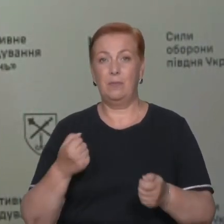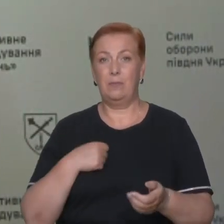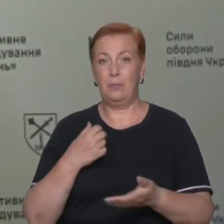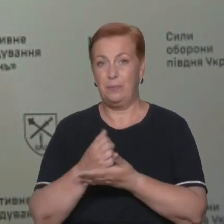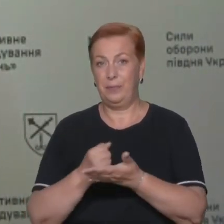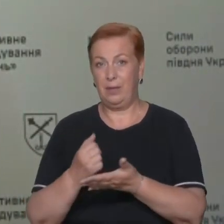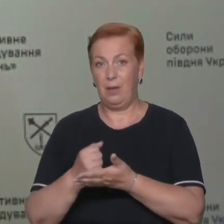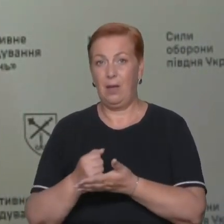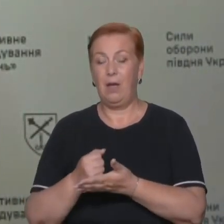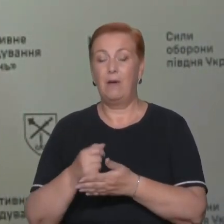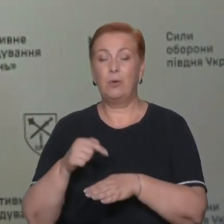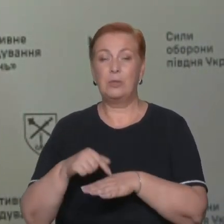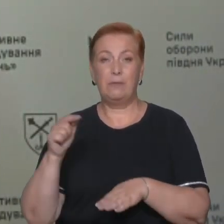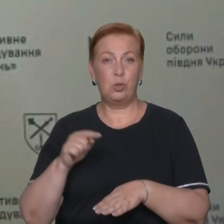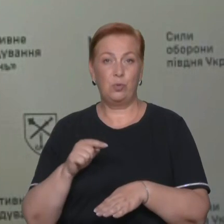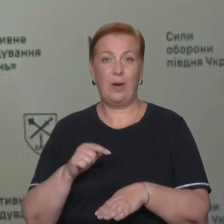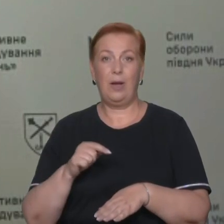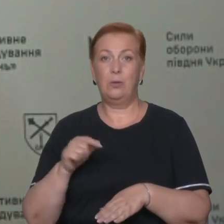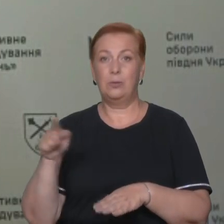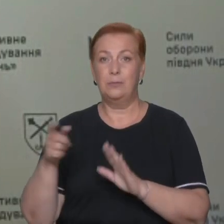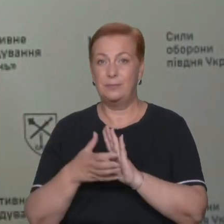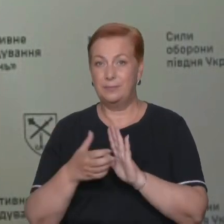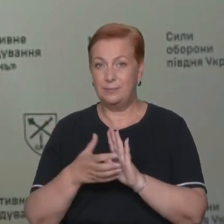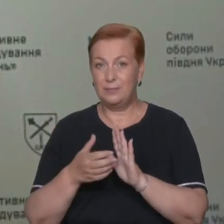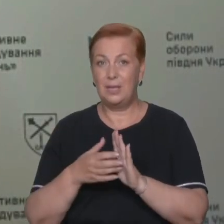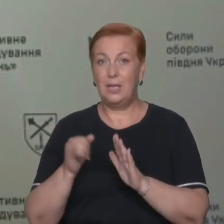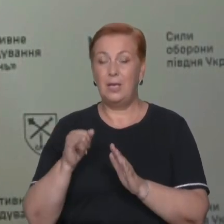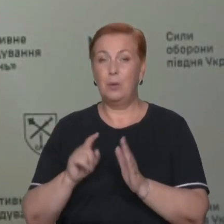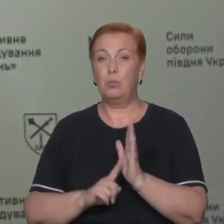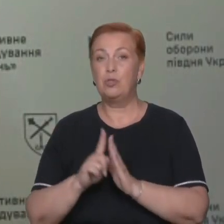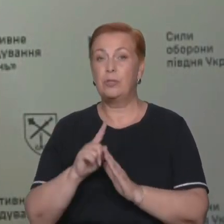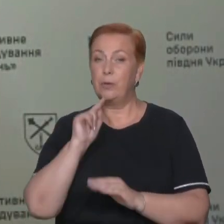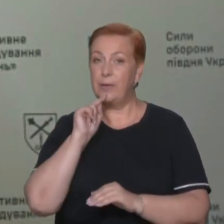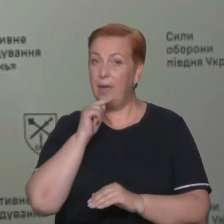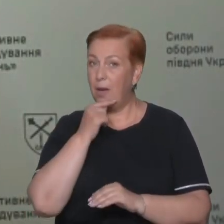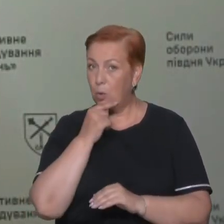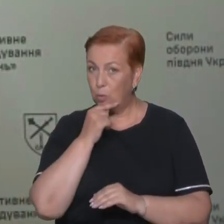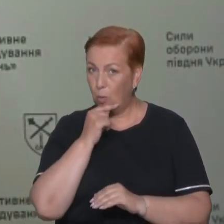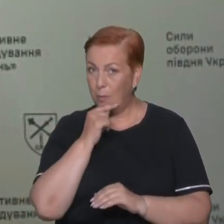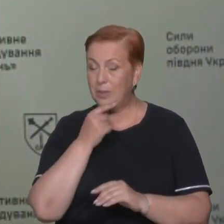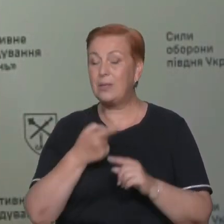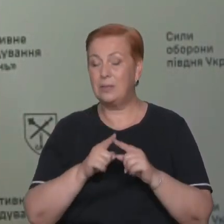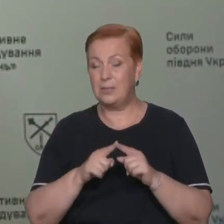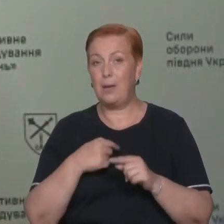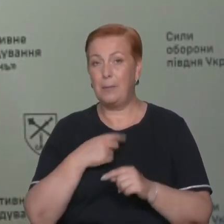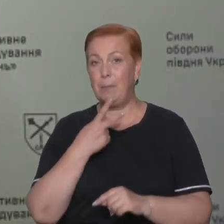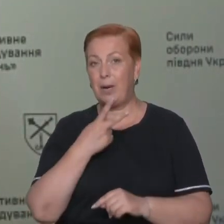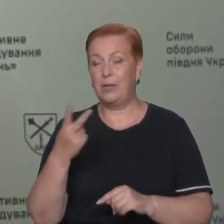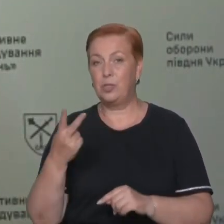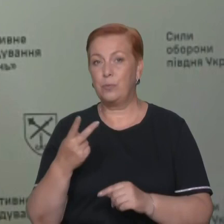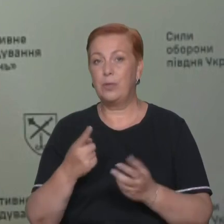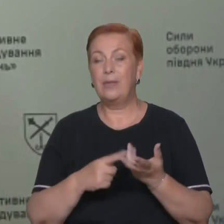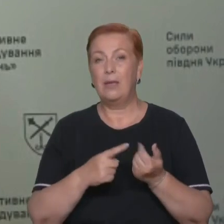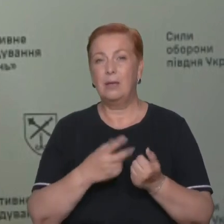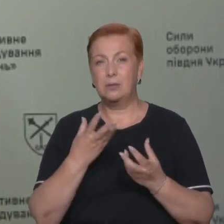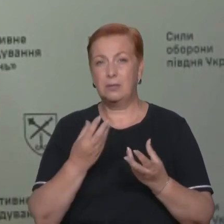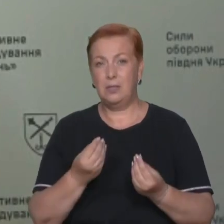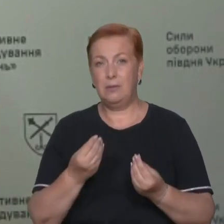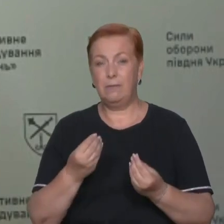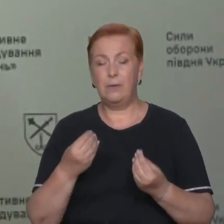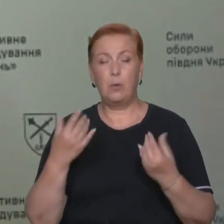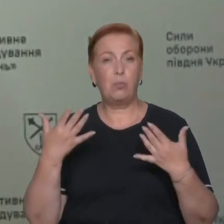відчувають непідвезені снаряди і починають ретельно економити, ми це бачимо. Деякими днями минулого тижня